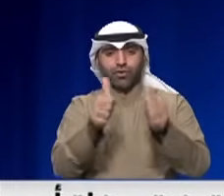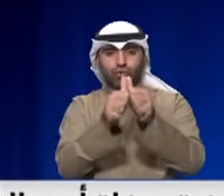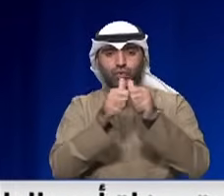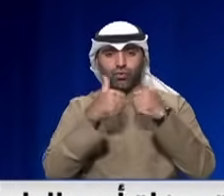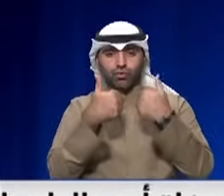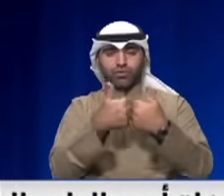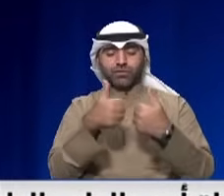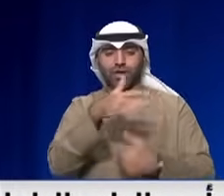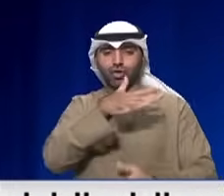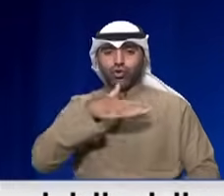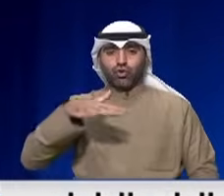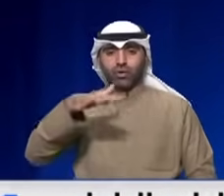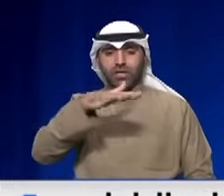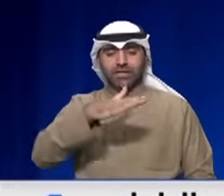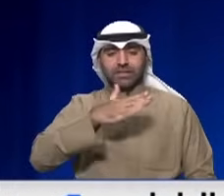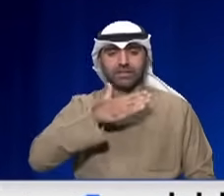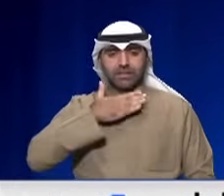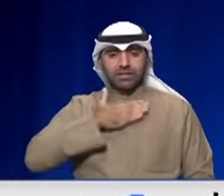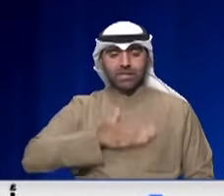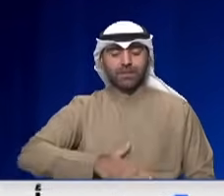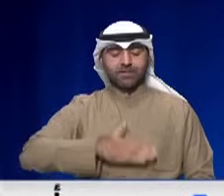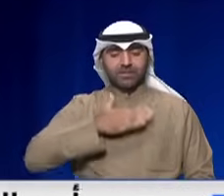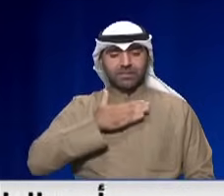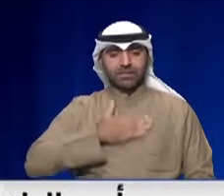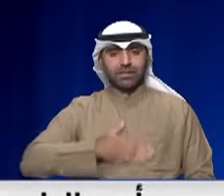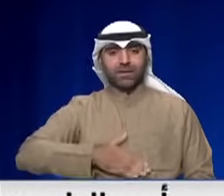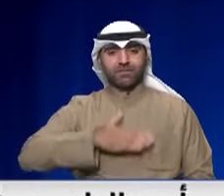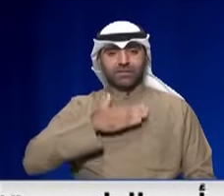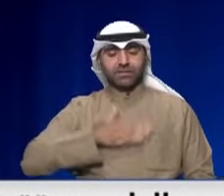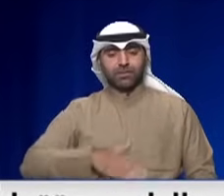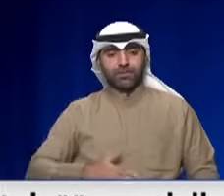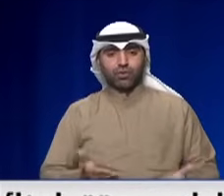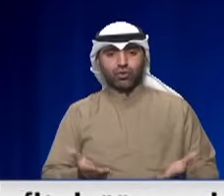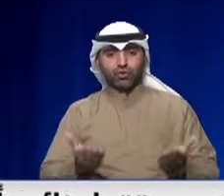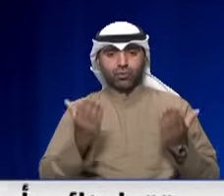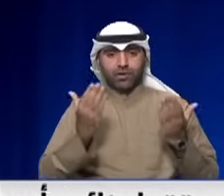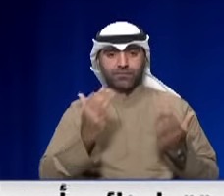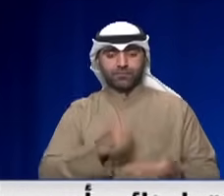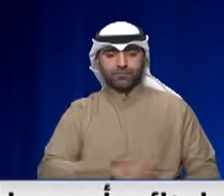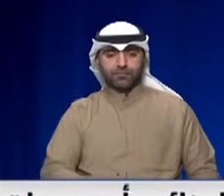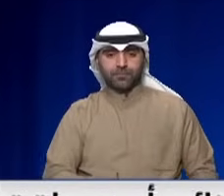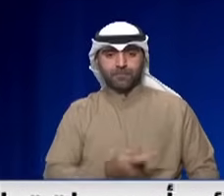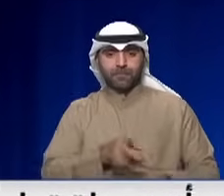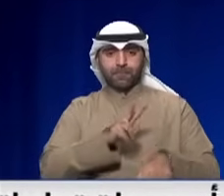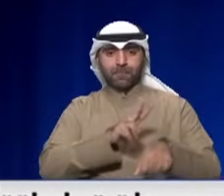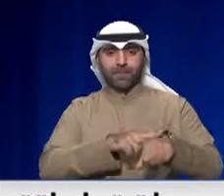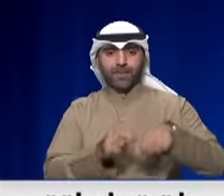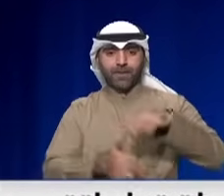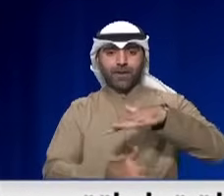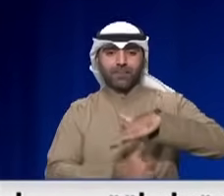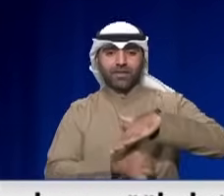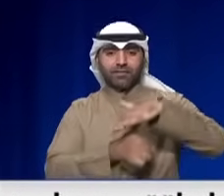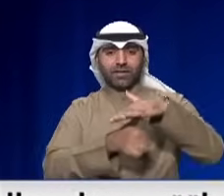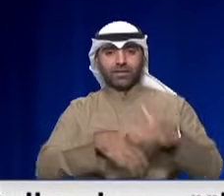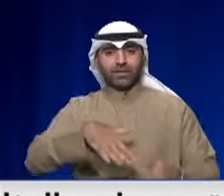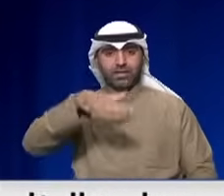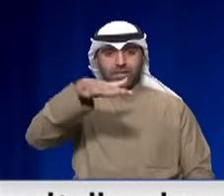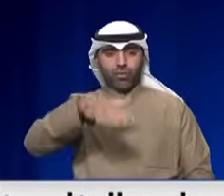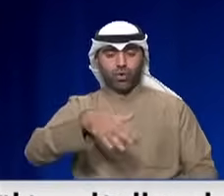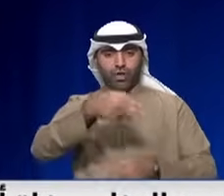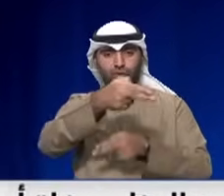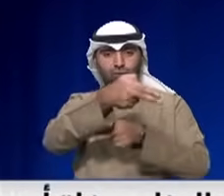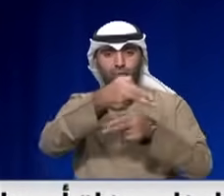الله وللشعب الكويت جميل الصبري وحسن العزاء هذا وقد بعث حضره صاحب السمو امير